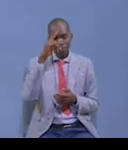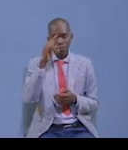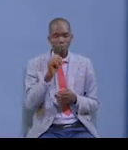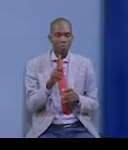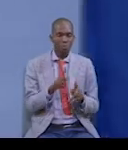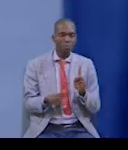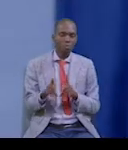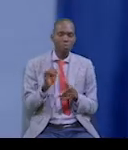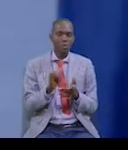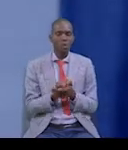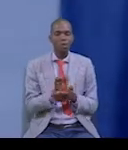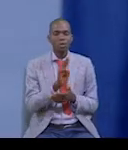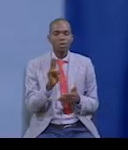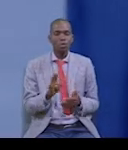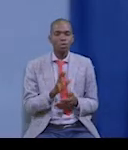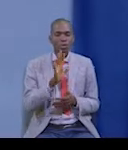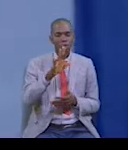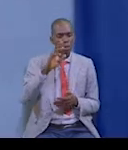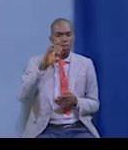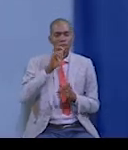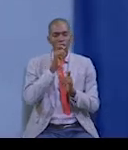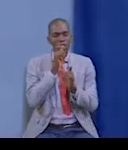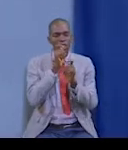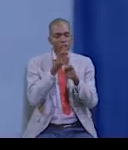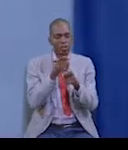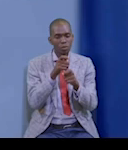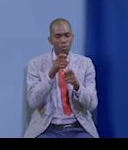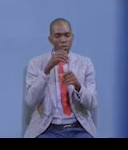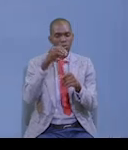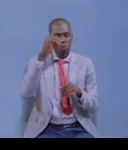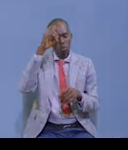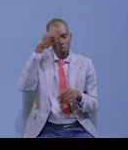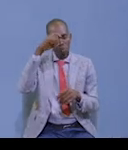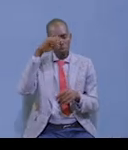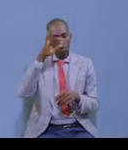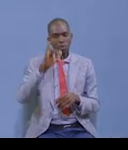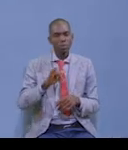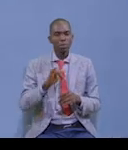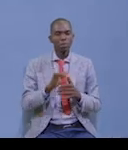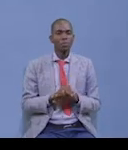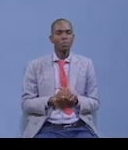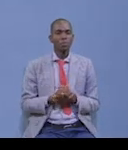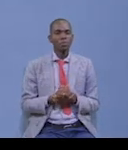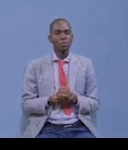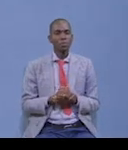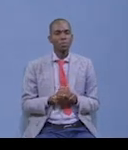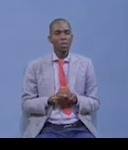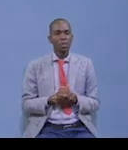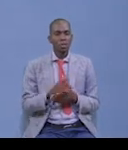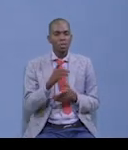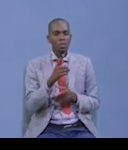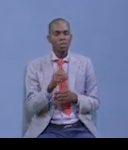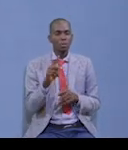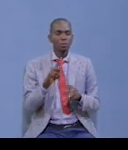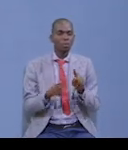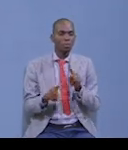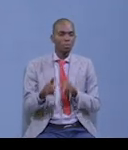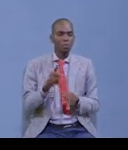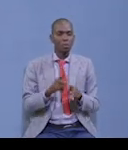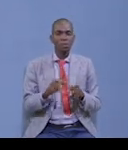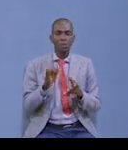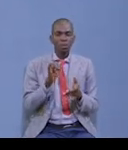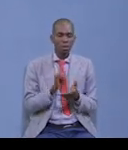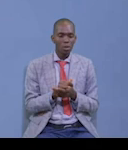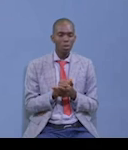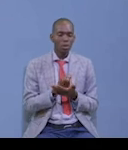their gifts wisely. అనగా వారి తలాంతులను వరములను జ్ఞానంగా వినియోగించేవారు. The people who clean the cup